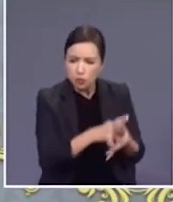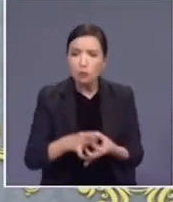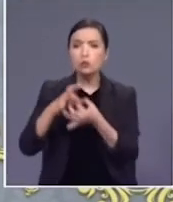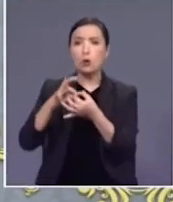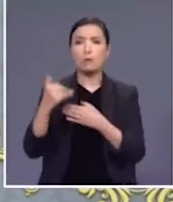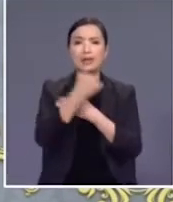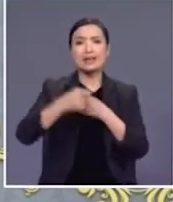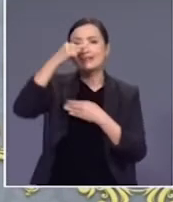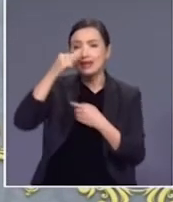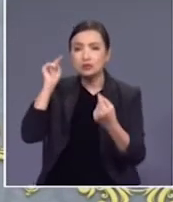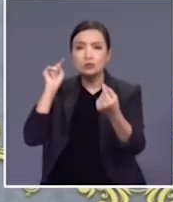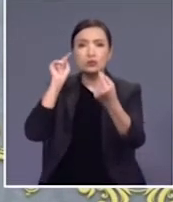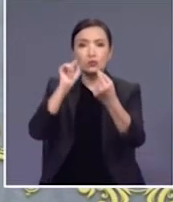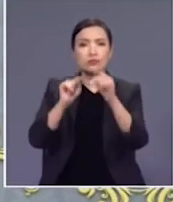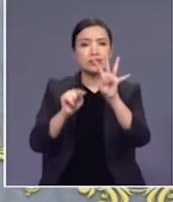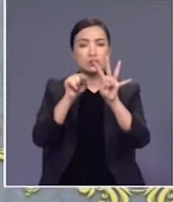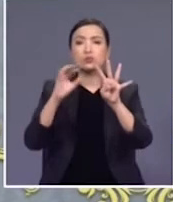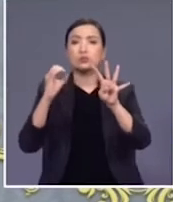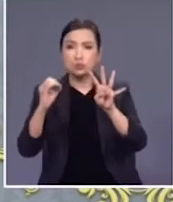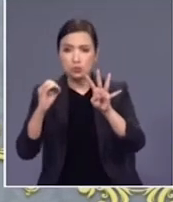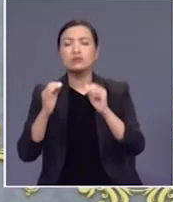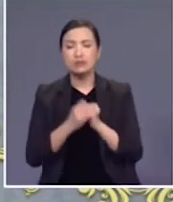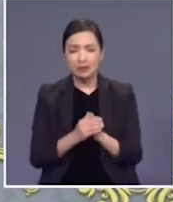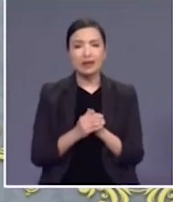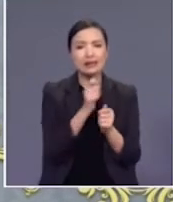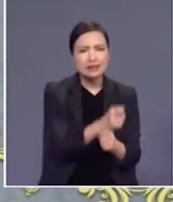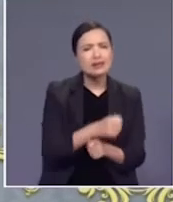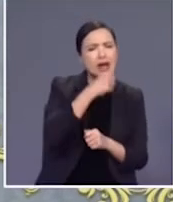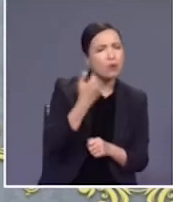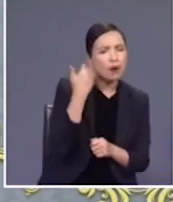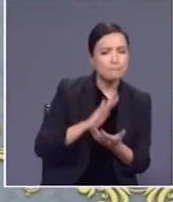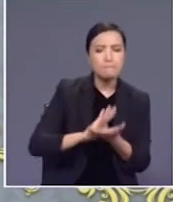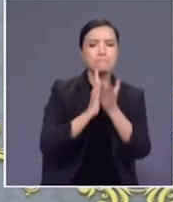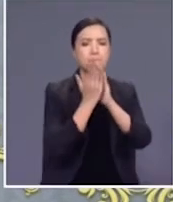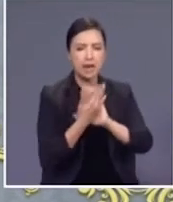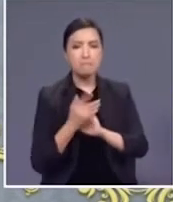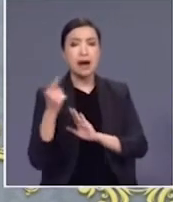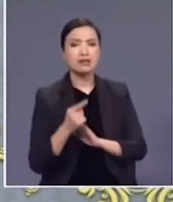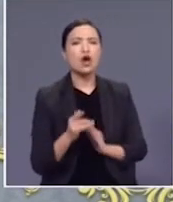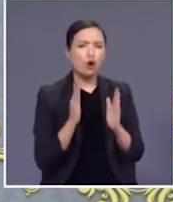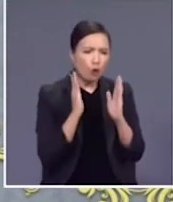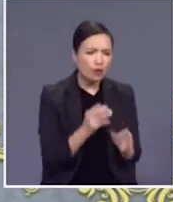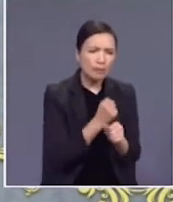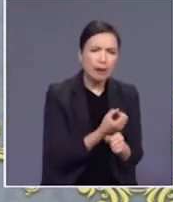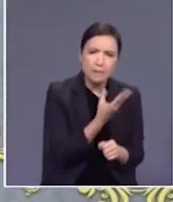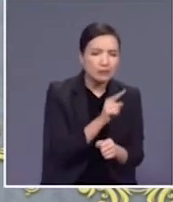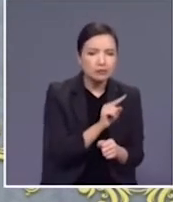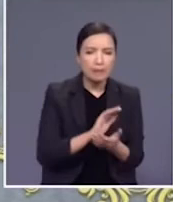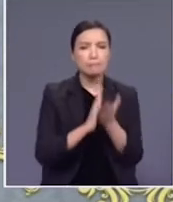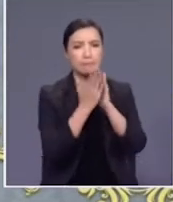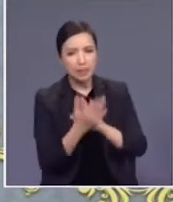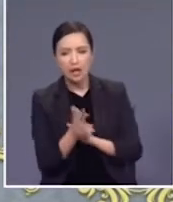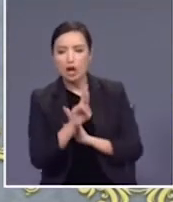ประเทศไทย 4.0 ภายใต้แนวทางการปรับเปลี่ยนการเกษตรแบบเดิมที่ใช้แรงงานเป็นหลักไปสู่การพัฒนาด้วยระบบบริหารจัด